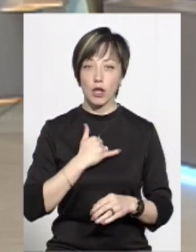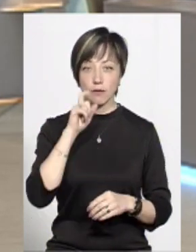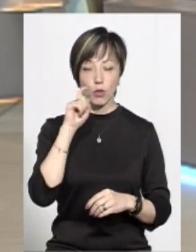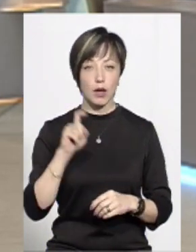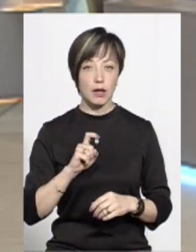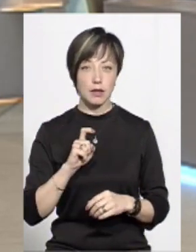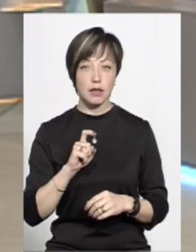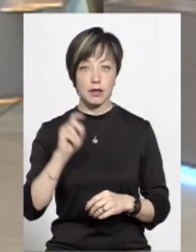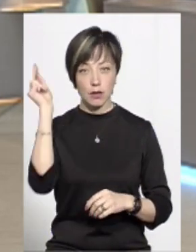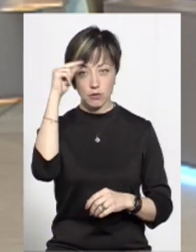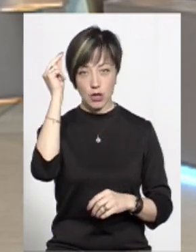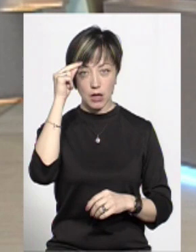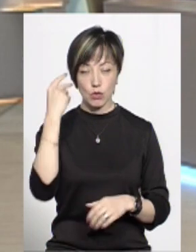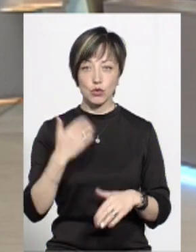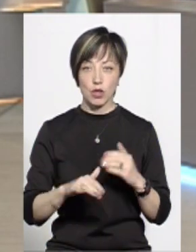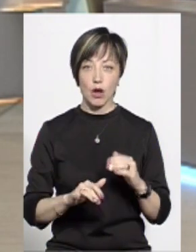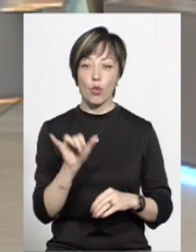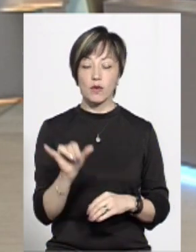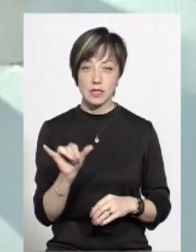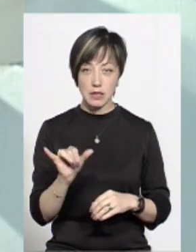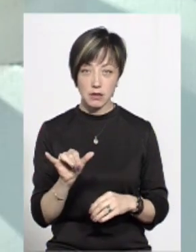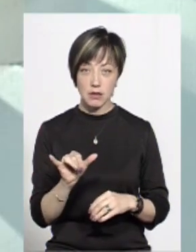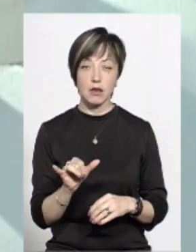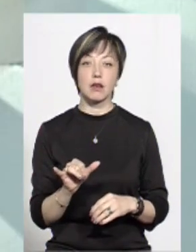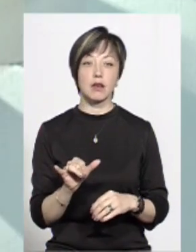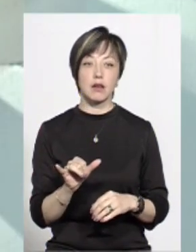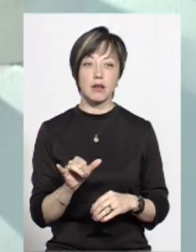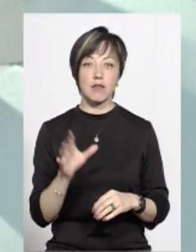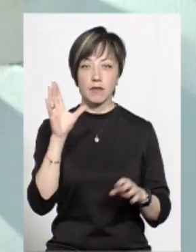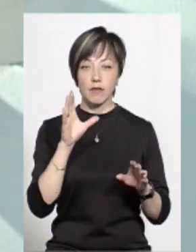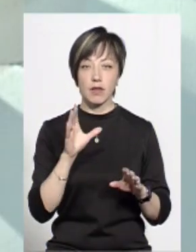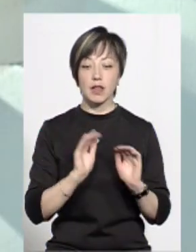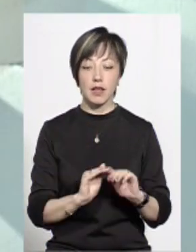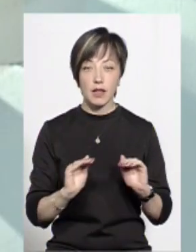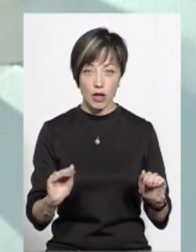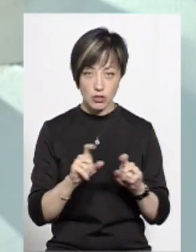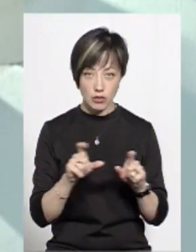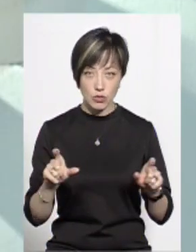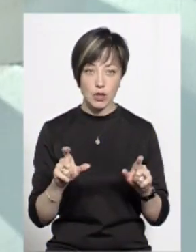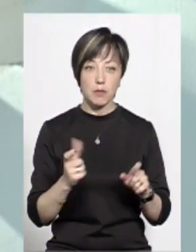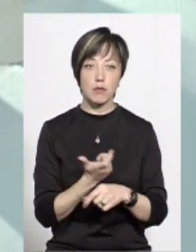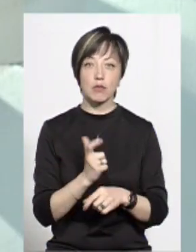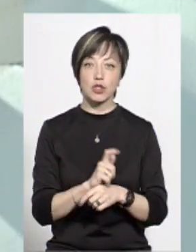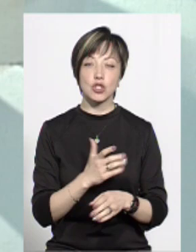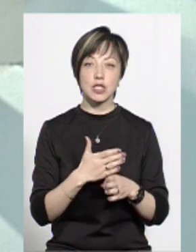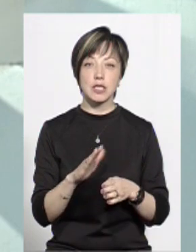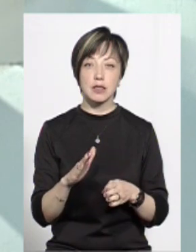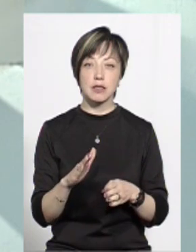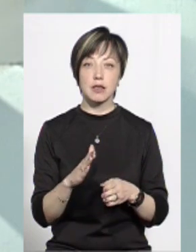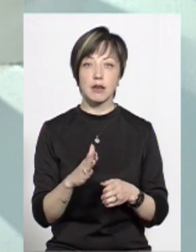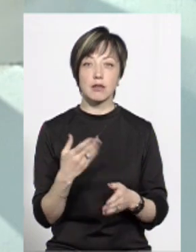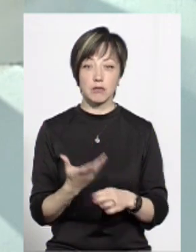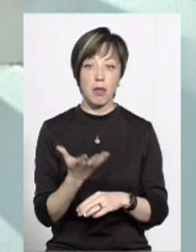в Україні навчання вже в вищих навчальних закладах, вже як і додалося до шкільних закладів, воно в більшій частині